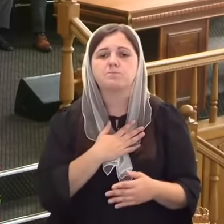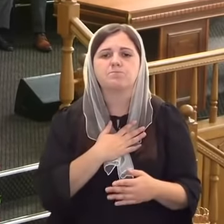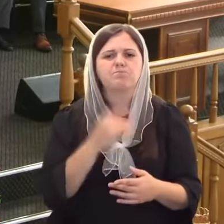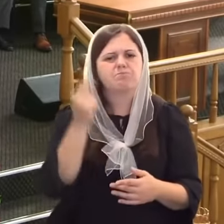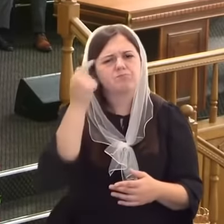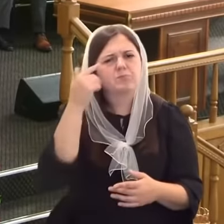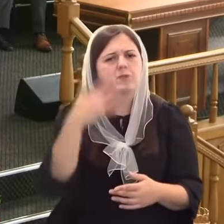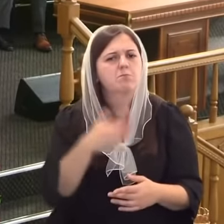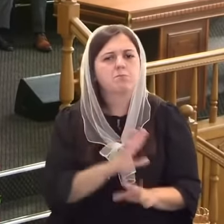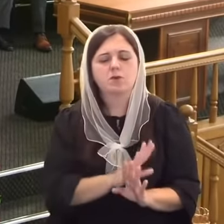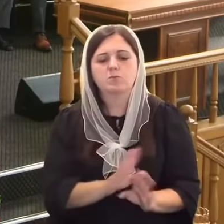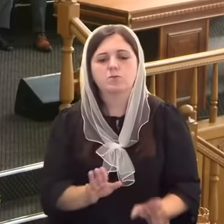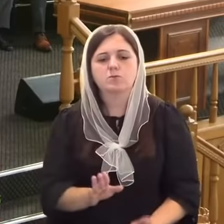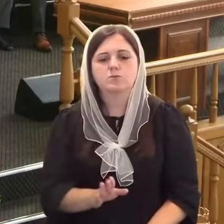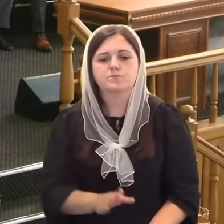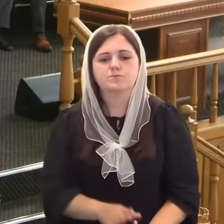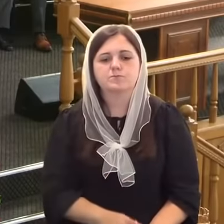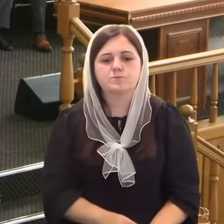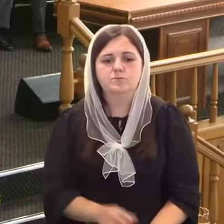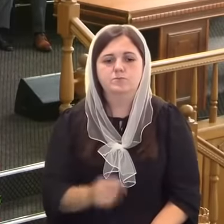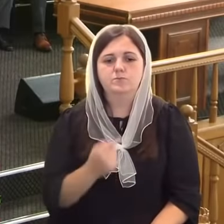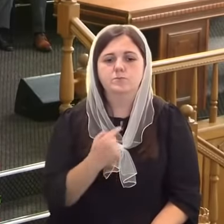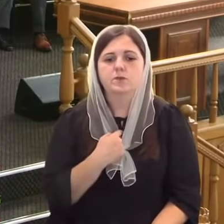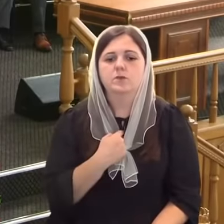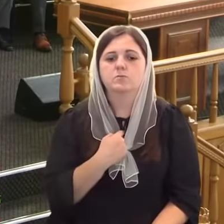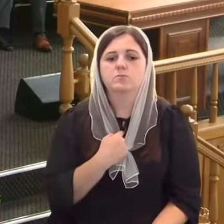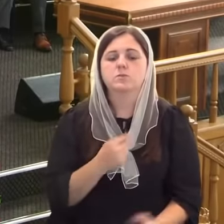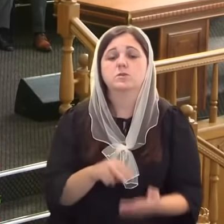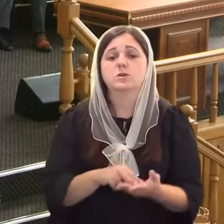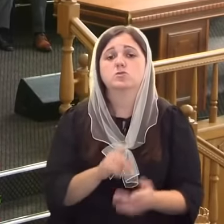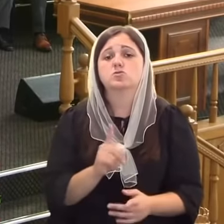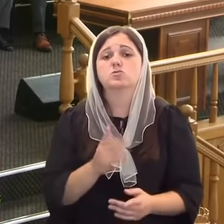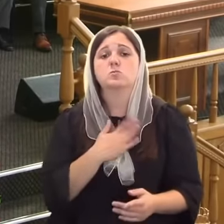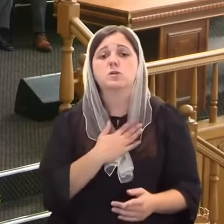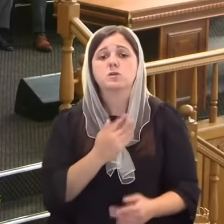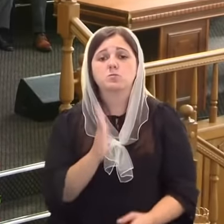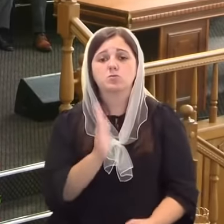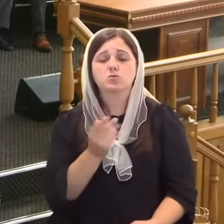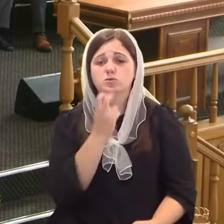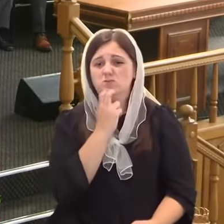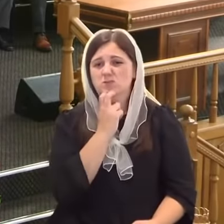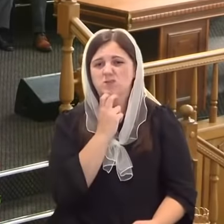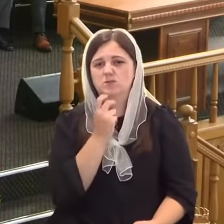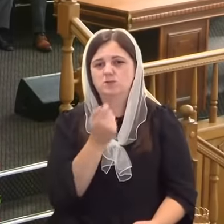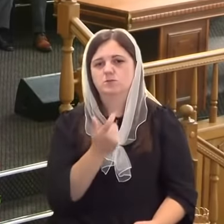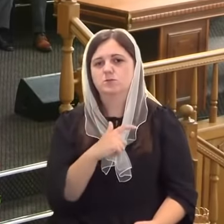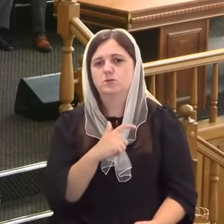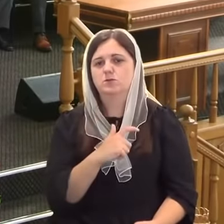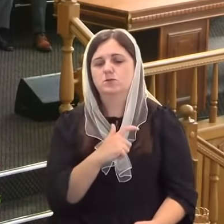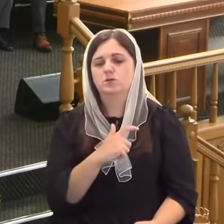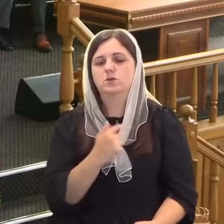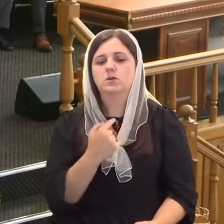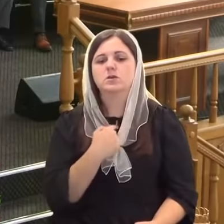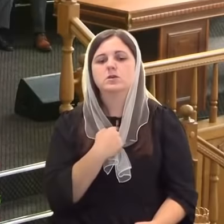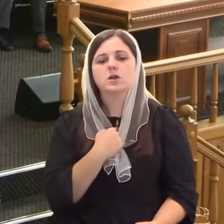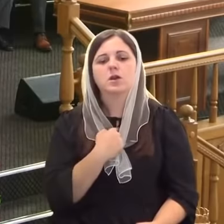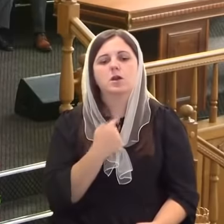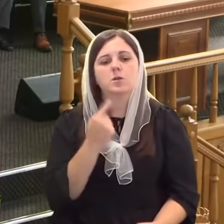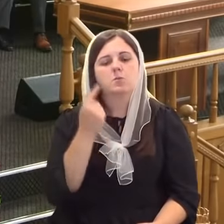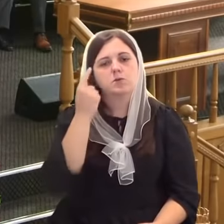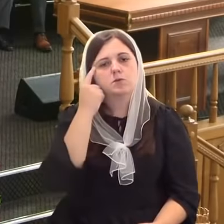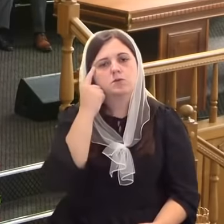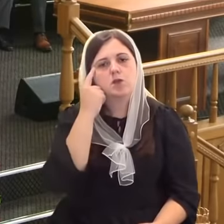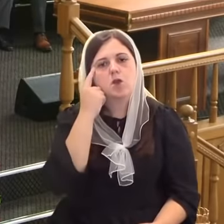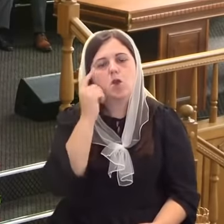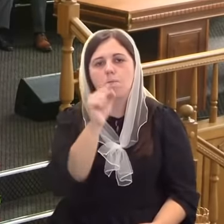Я боялся даже того, что надо мной посмеются в церкви, явно или тайно. И я помню, что я держал микрофон